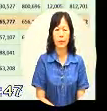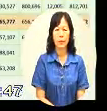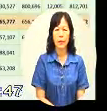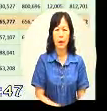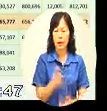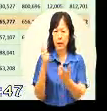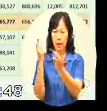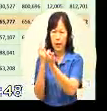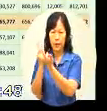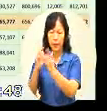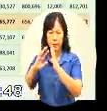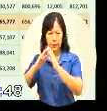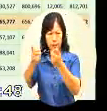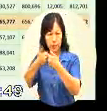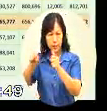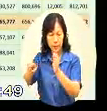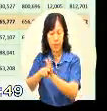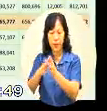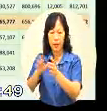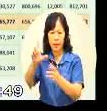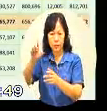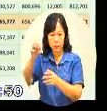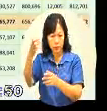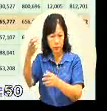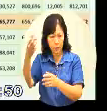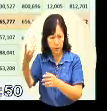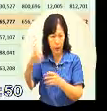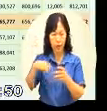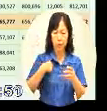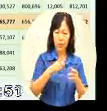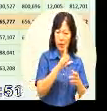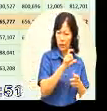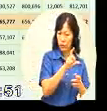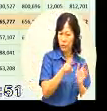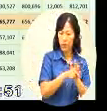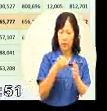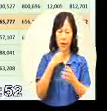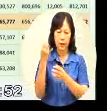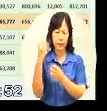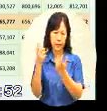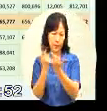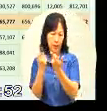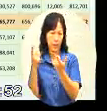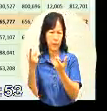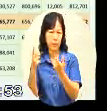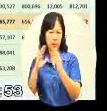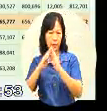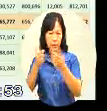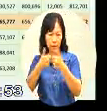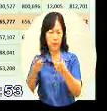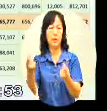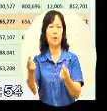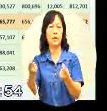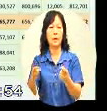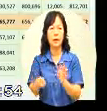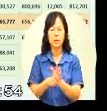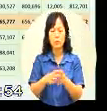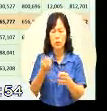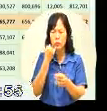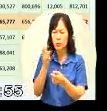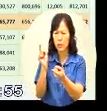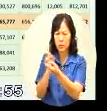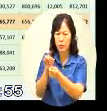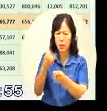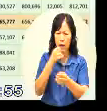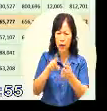台北市的议员，我们66个，他63个，我们跟新北市的议员一样，但是呢我们的